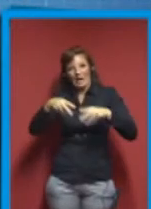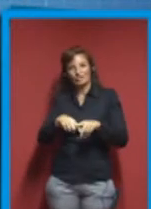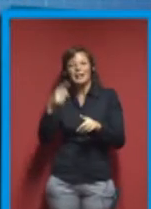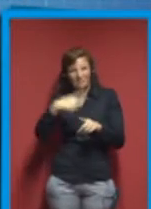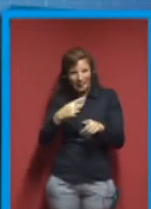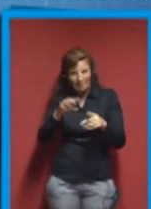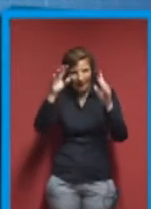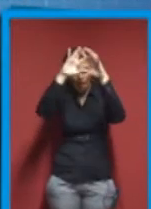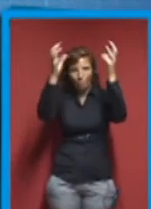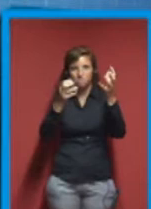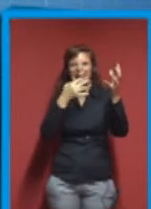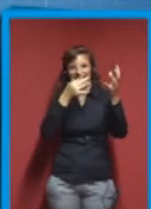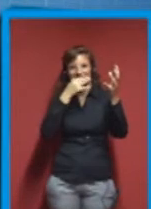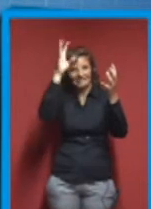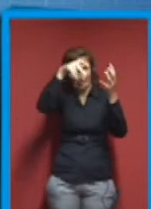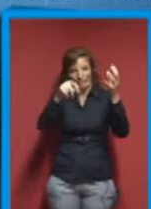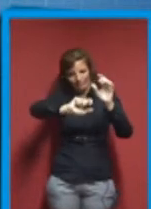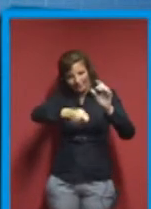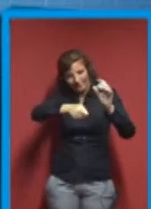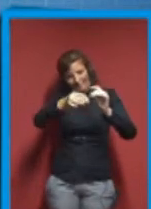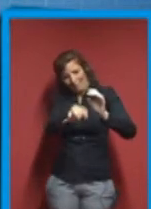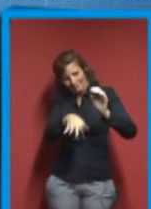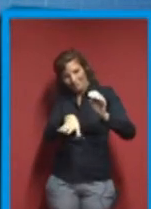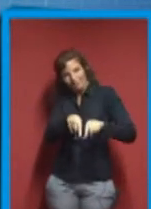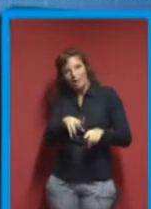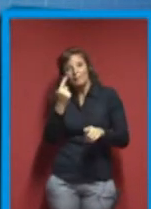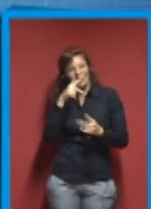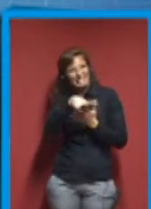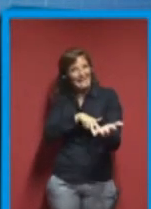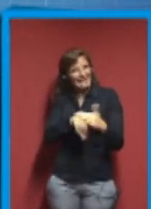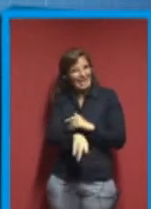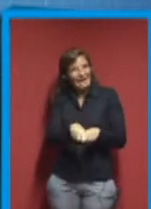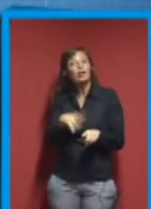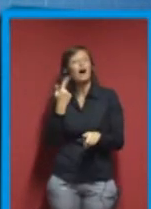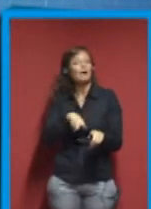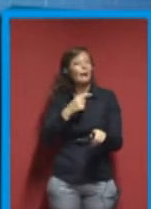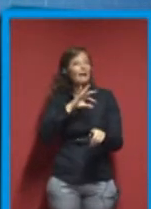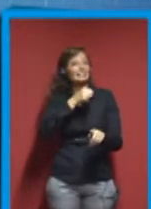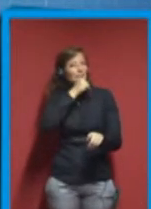per le gomme, che ha un segreto, e questo è un altro esempio interessante di quello che si può fare